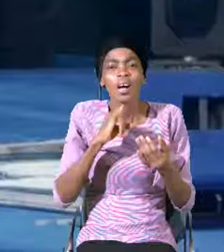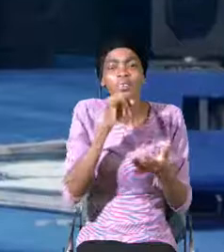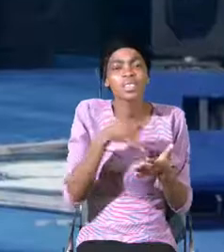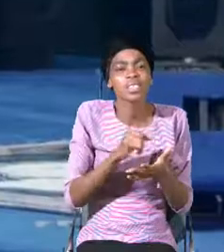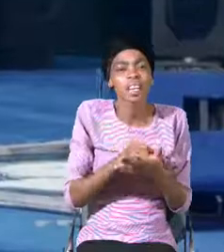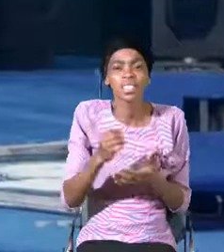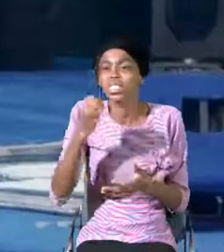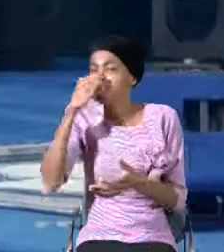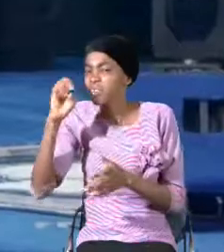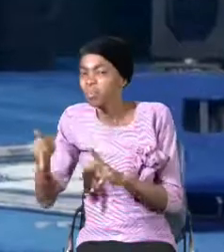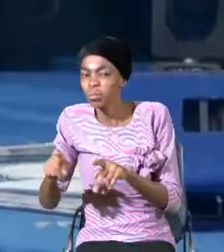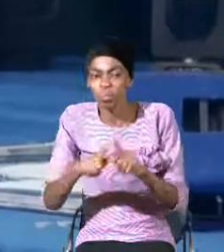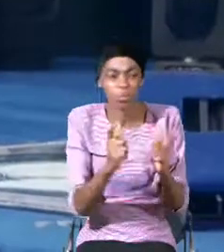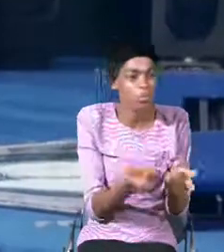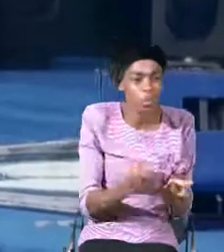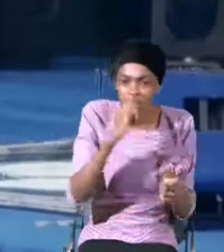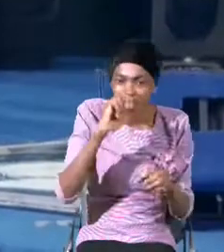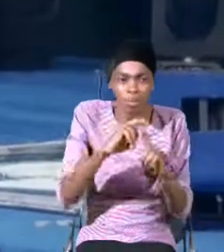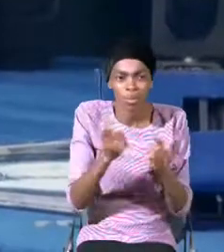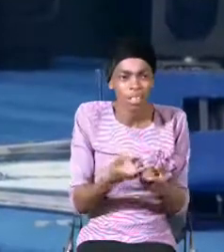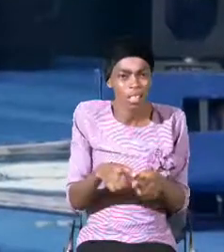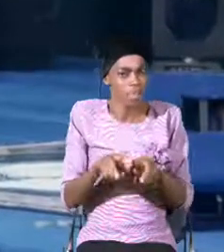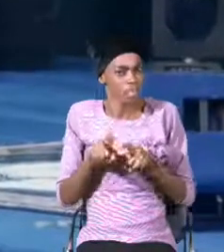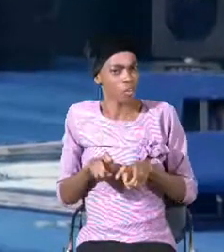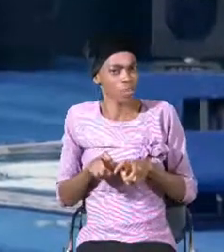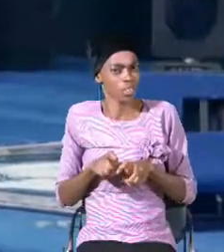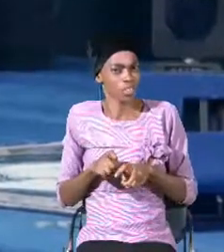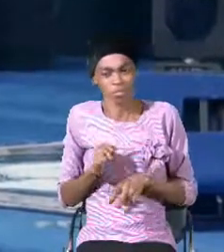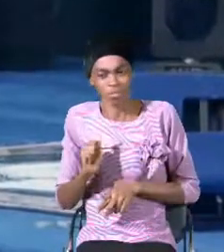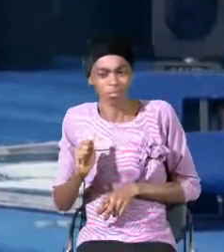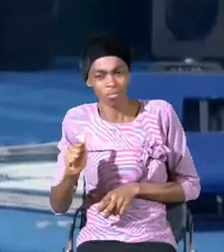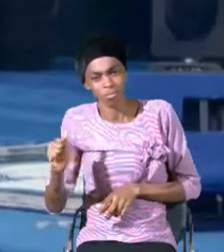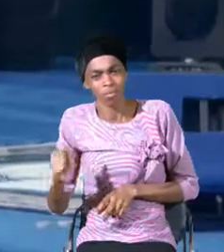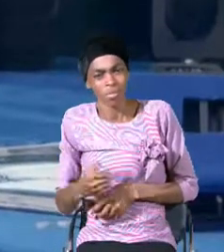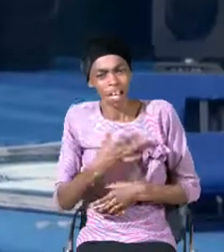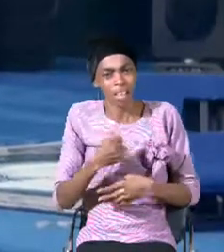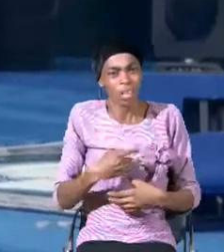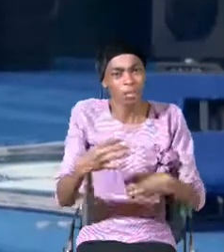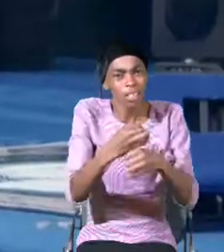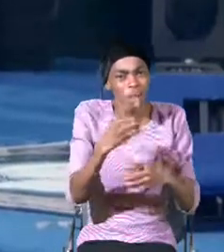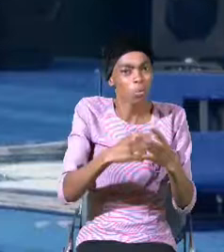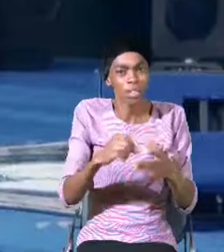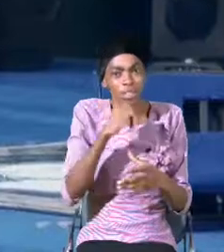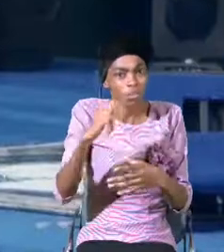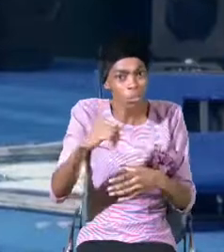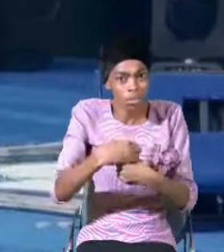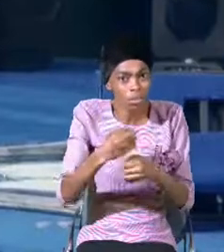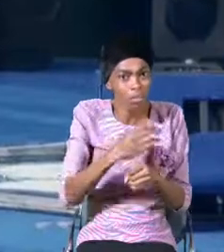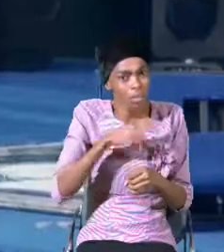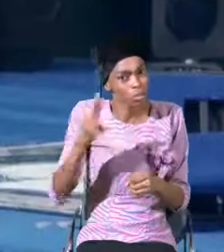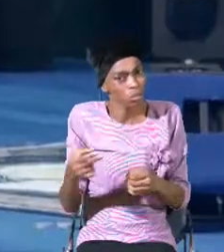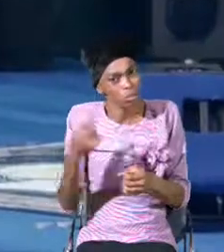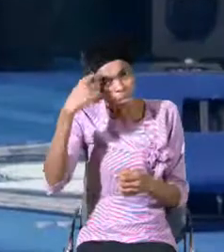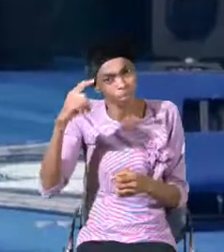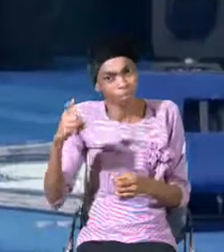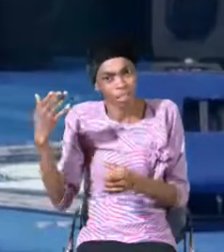Comment se fait que ces gangs sont si égoïstes? Et ils prennent ceux qui n'ont pas créé. Ils utilisent pour leur but.